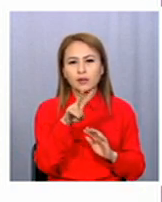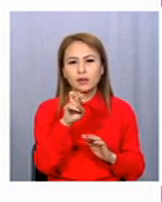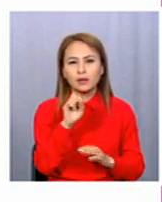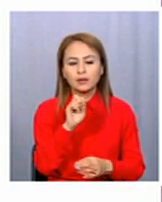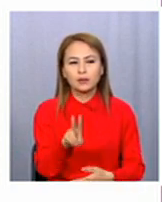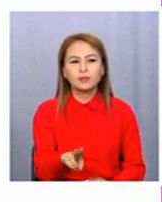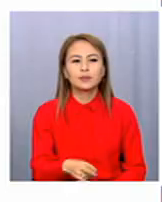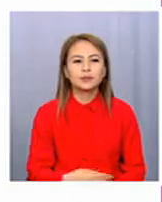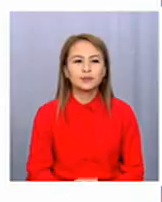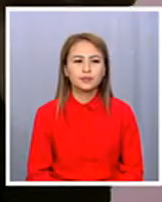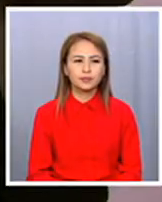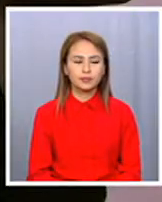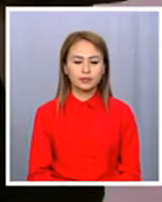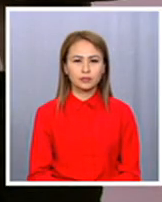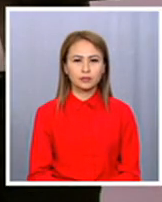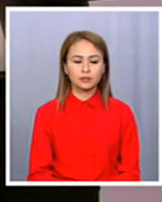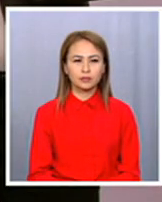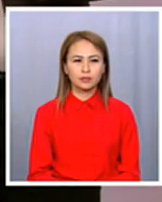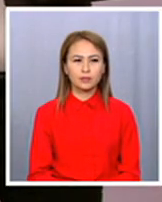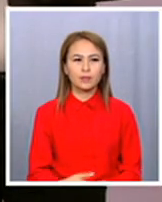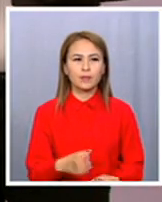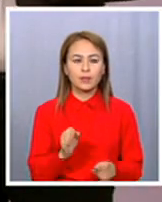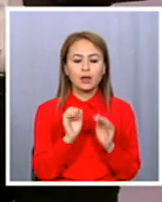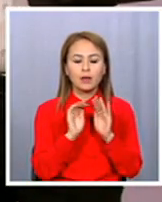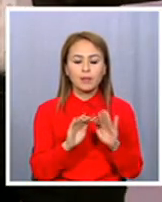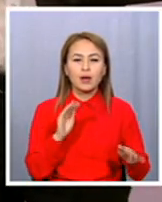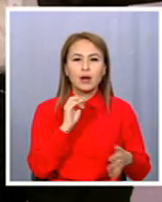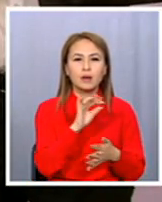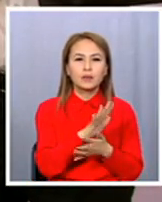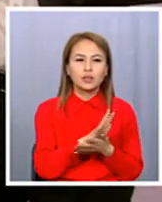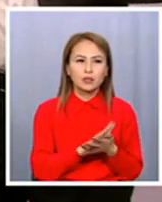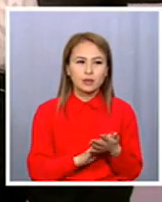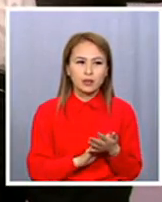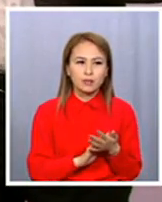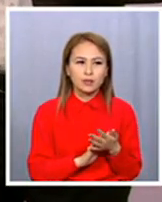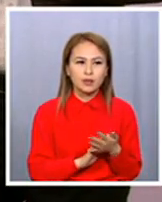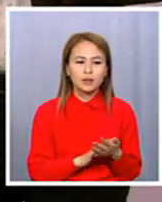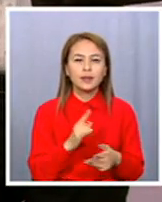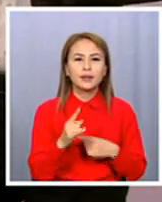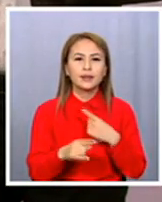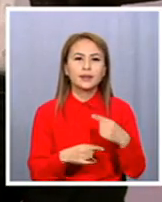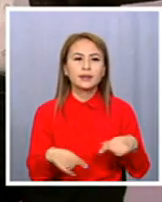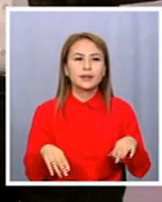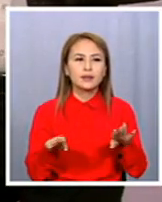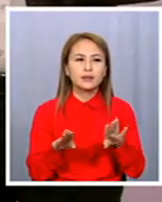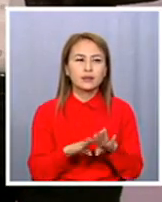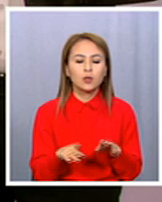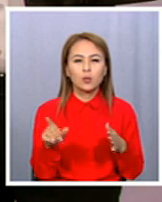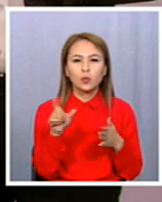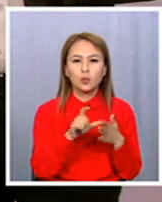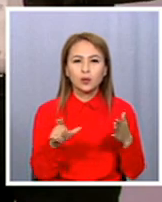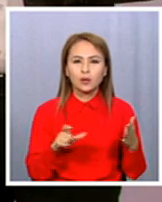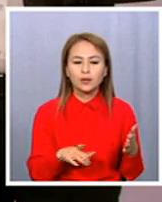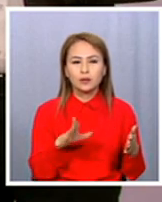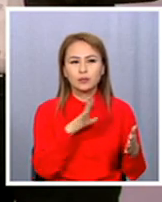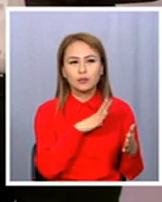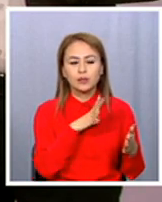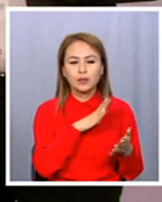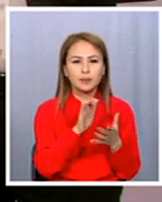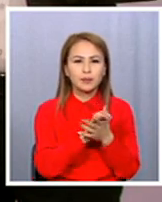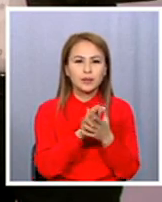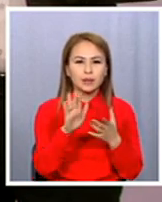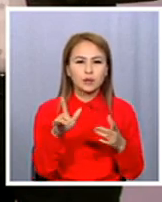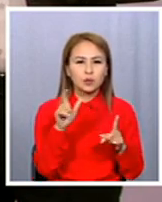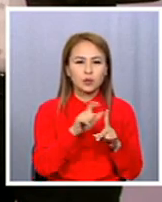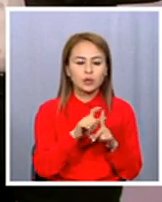қозылақ. Жарайсыңдар. Ал балалар, әрмен қарай жалғастырамыз. Енді кезекте өлеңде кездескен бейтаныс